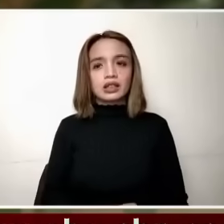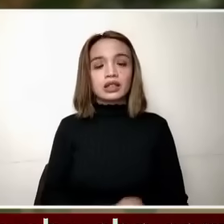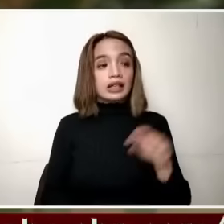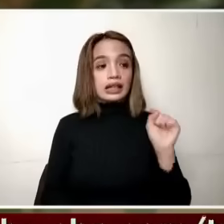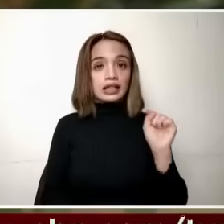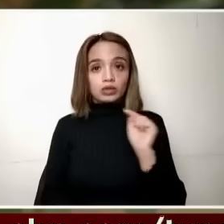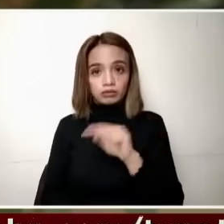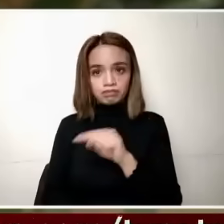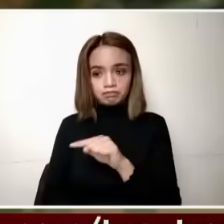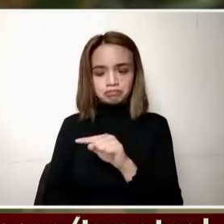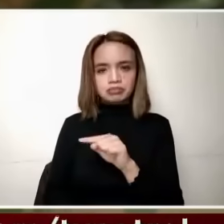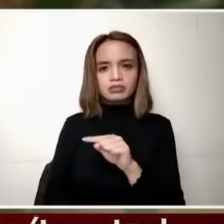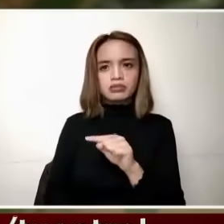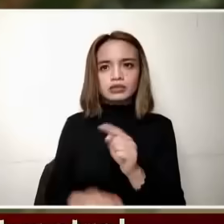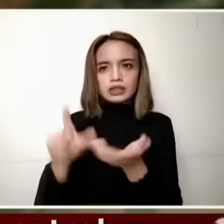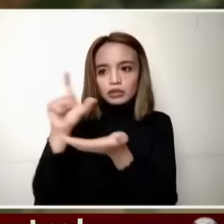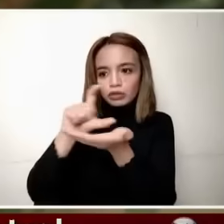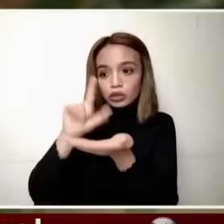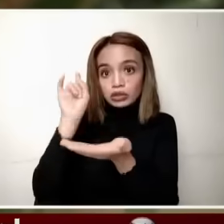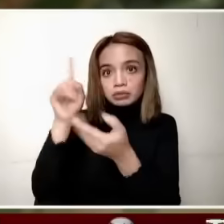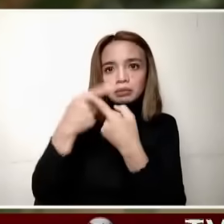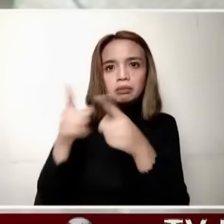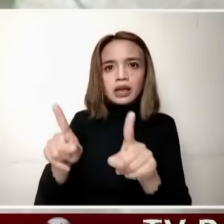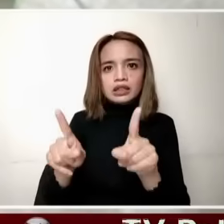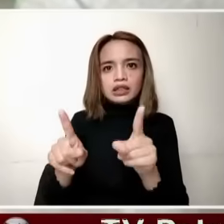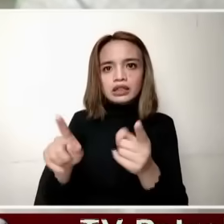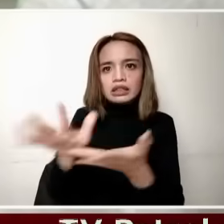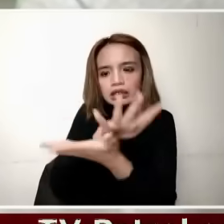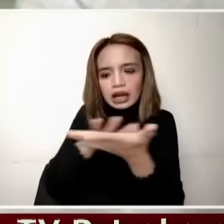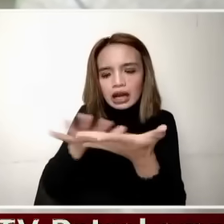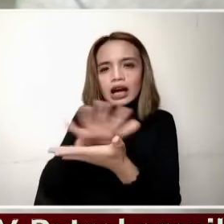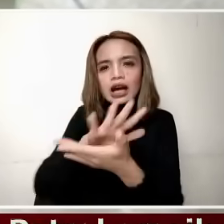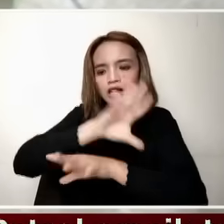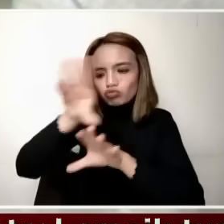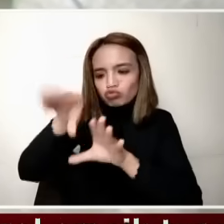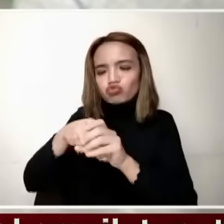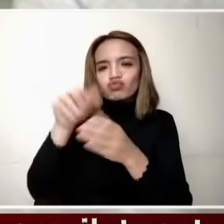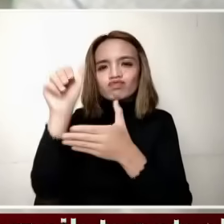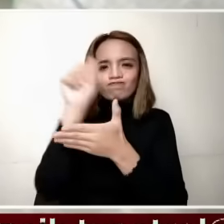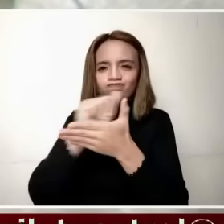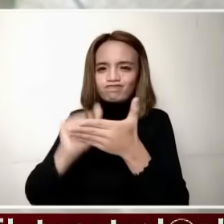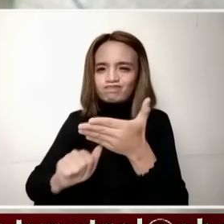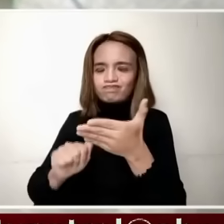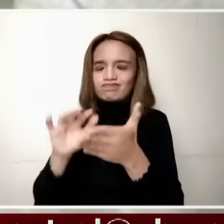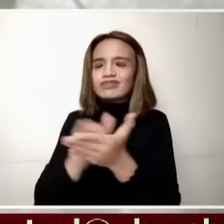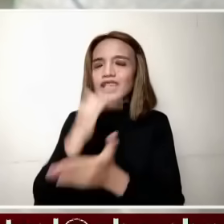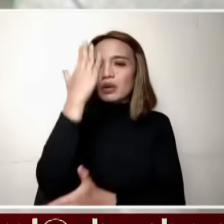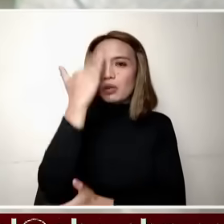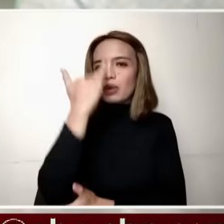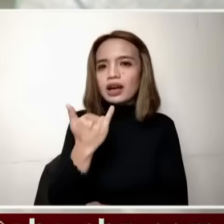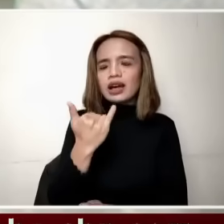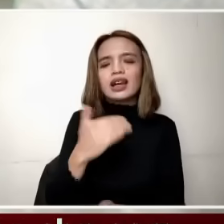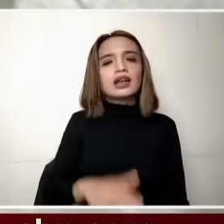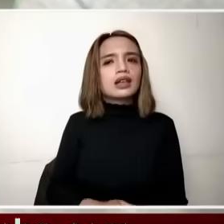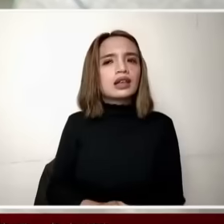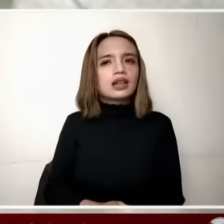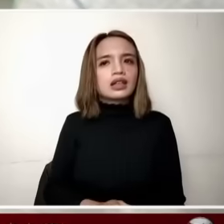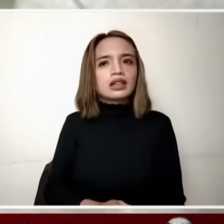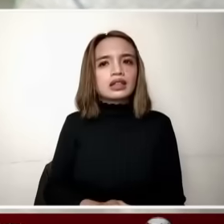pero hinahaluan niya ng art. Kaya ang gaganda ng mga ano niya, ang gaganda ng mga pag